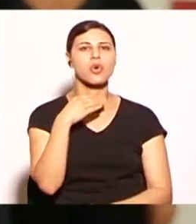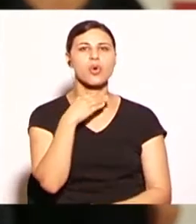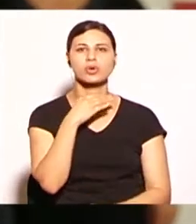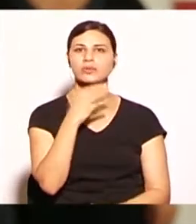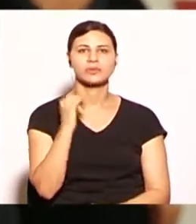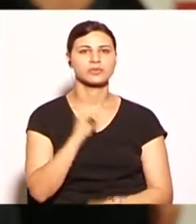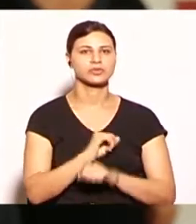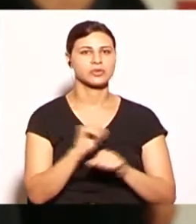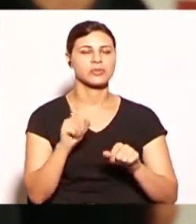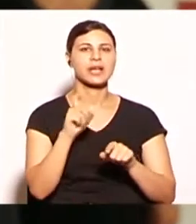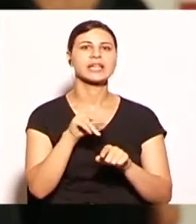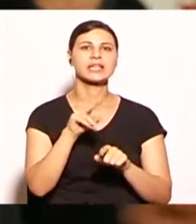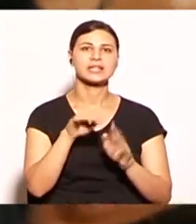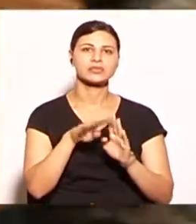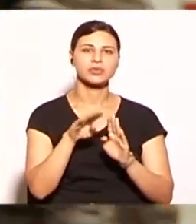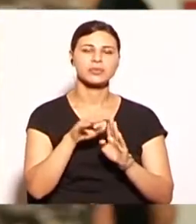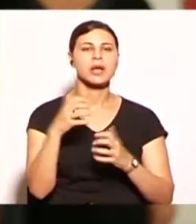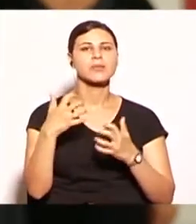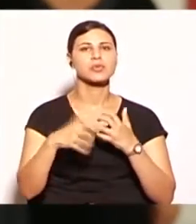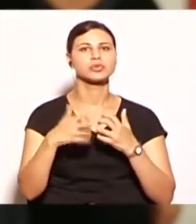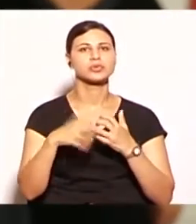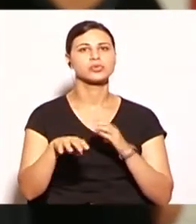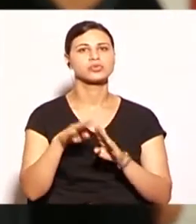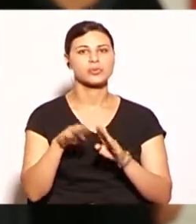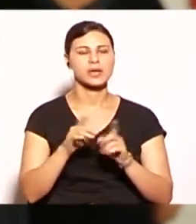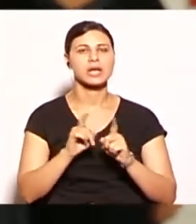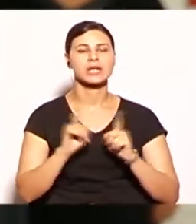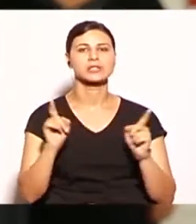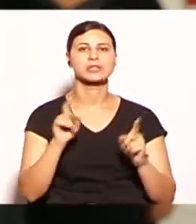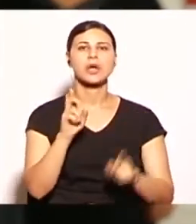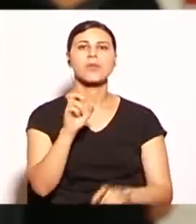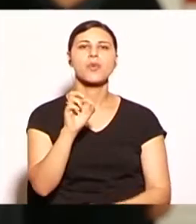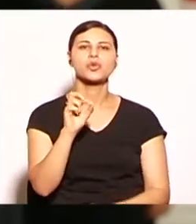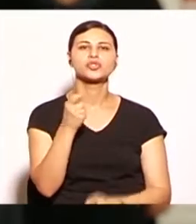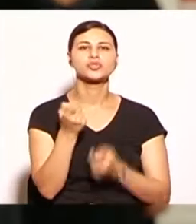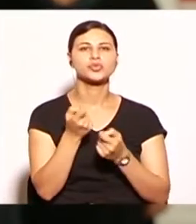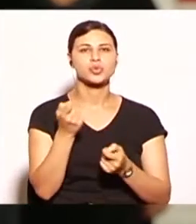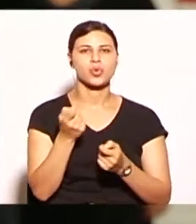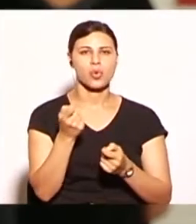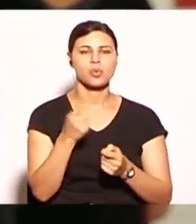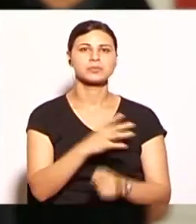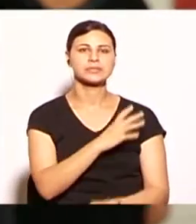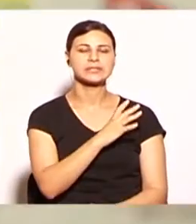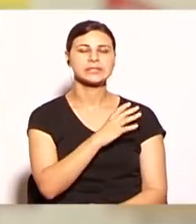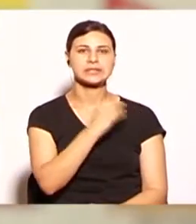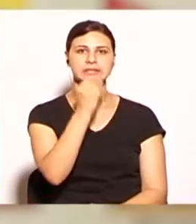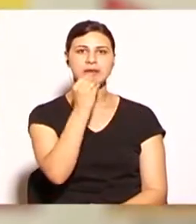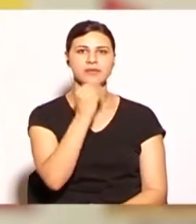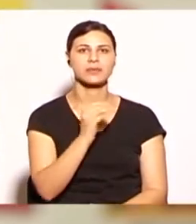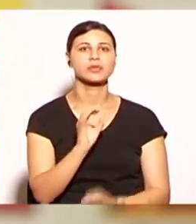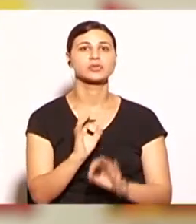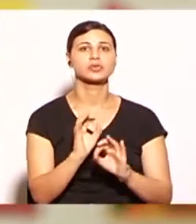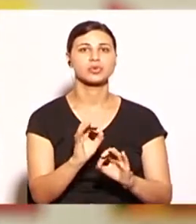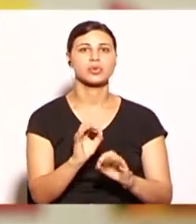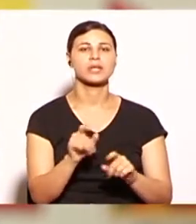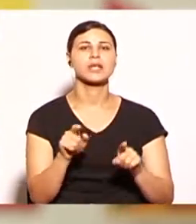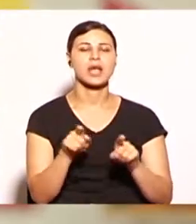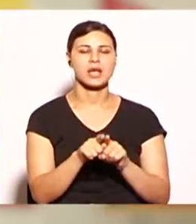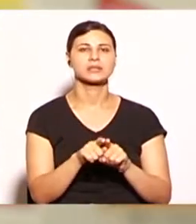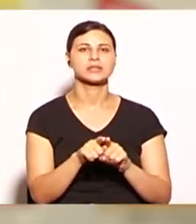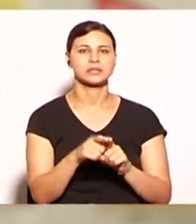მიირთვით ხილი, ბოსტნეული, განსაკუთრებით ბოჭკოთი და ანტიოქსიდანტებით მდიდარი საკვები. სწორედ